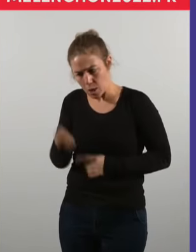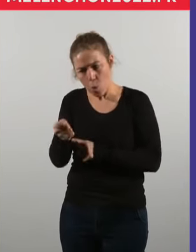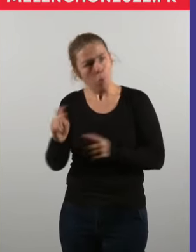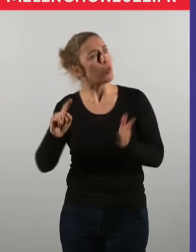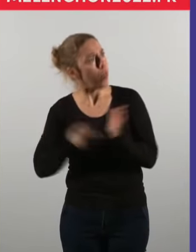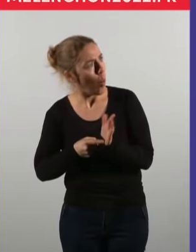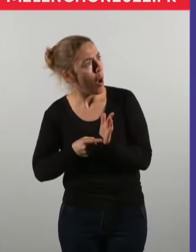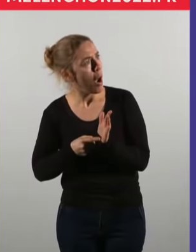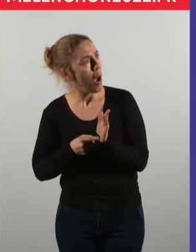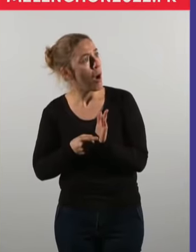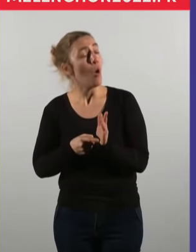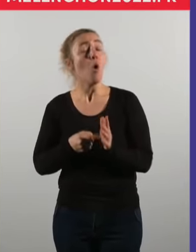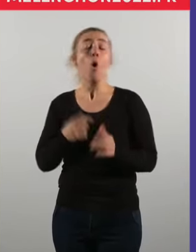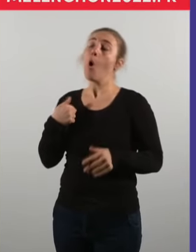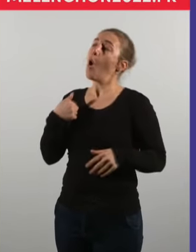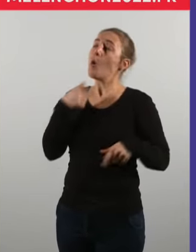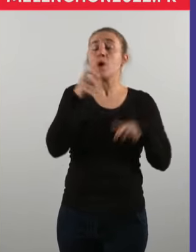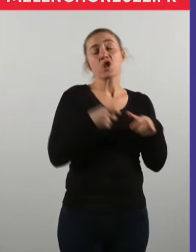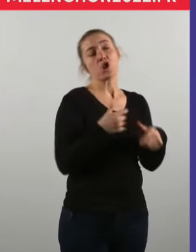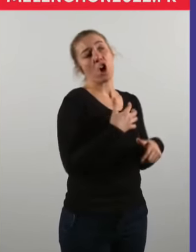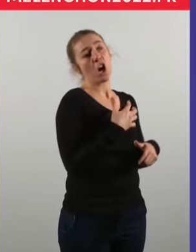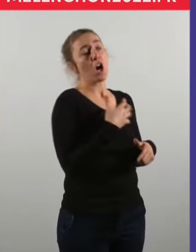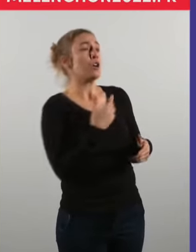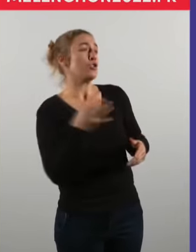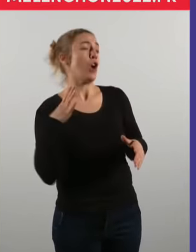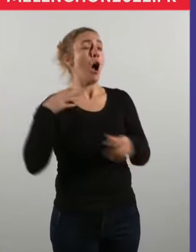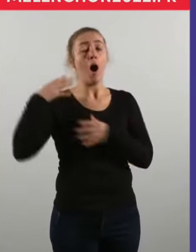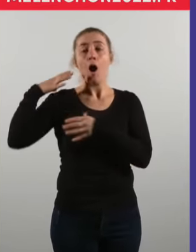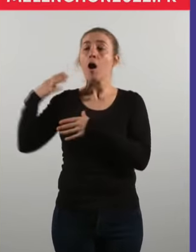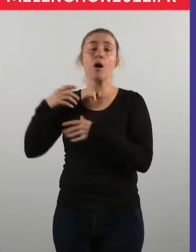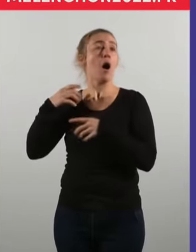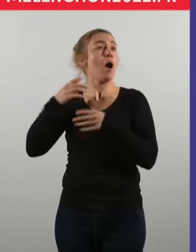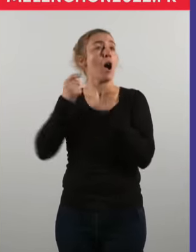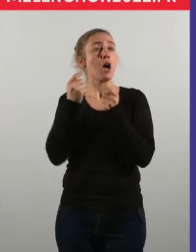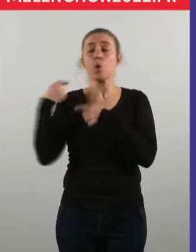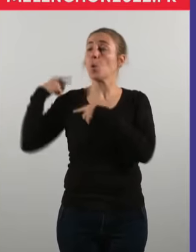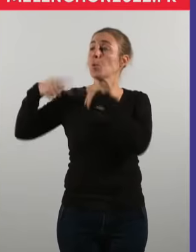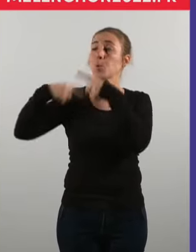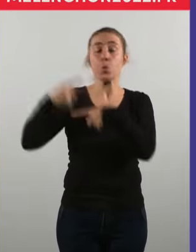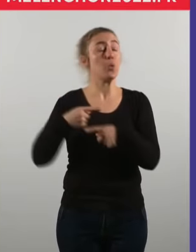et non pas un privilège pour ceux qui ont la chance d'être bien nés.